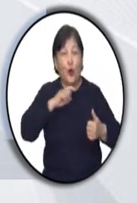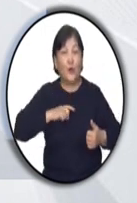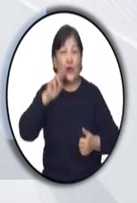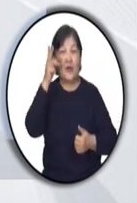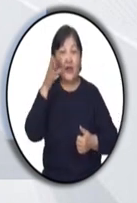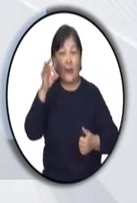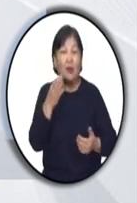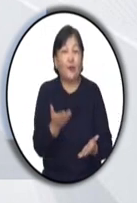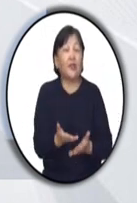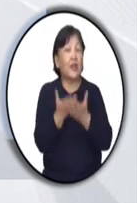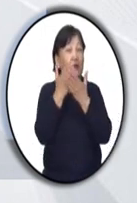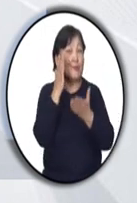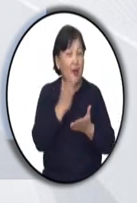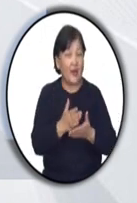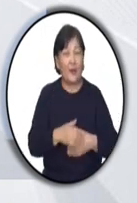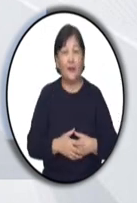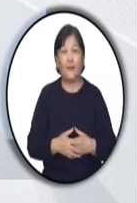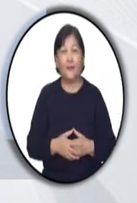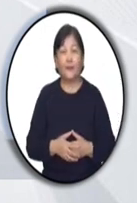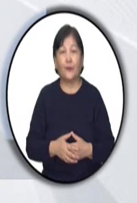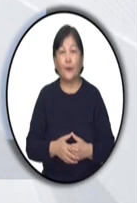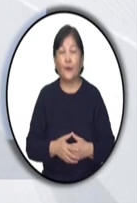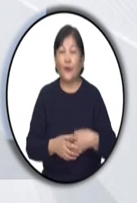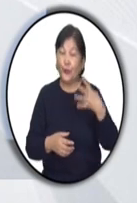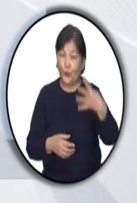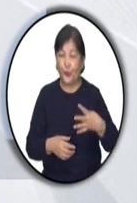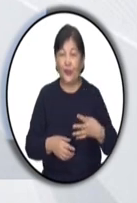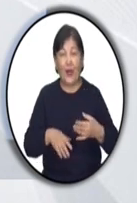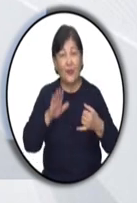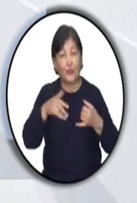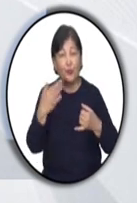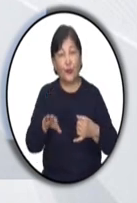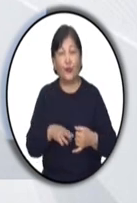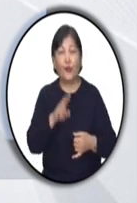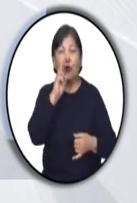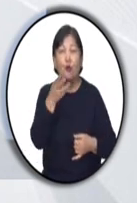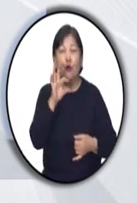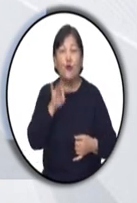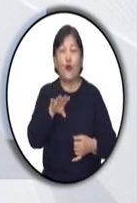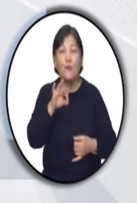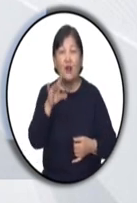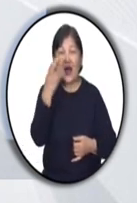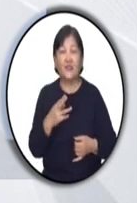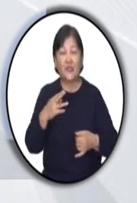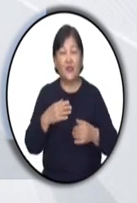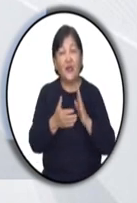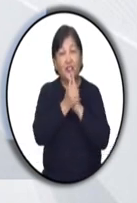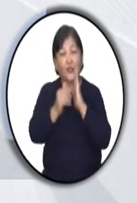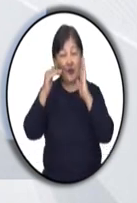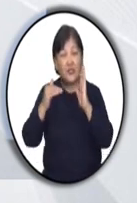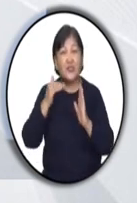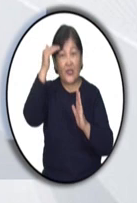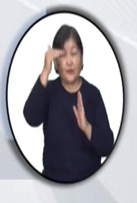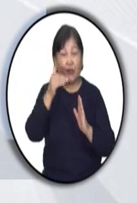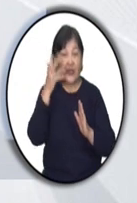технологиг хөгжүүлж ялангуяа хувийн одоо том компаниудаа бол дэмжиж эхэлсэн бодлого баримтлагдаж байсан байна. За тэгээ одоо хамгийн сүүлийн үед бол энэ